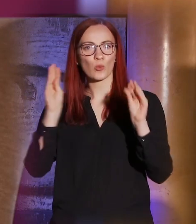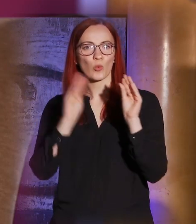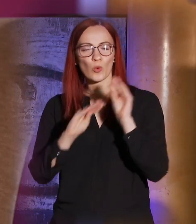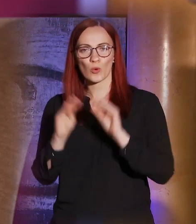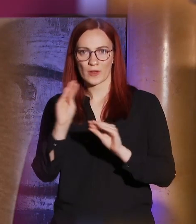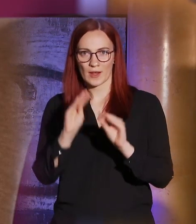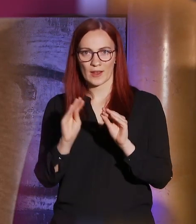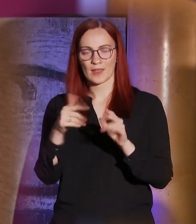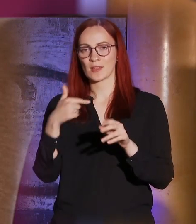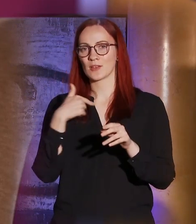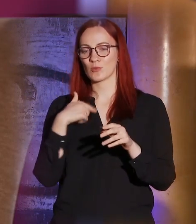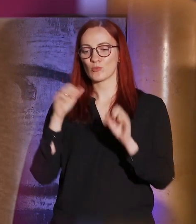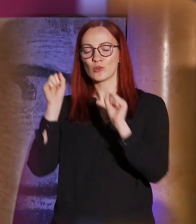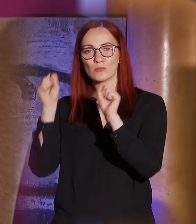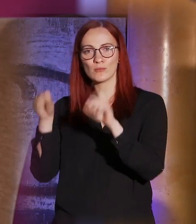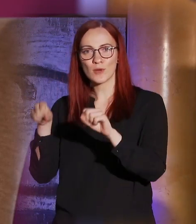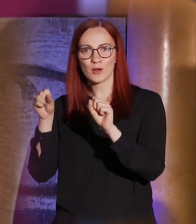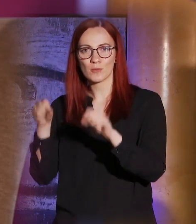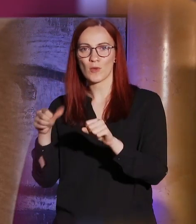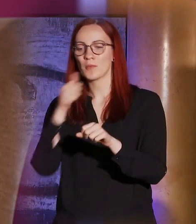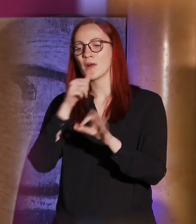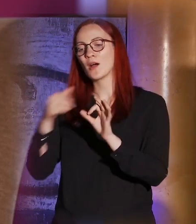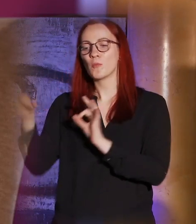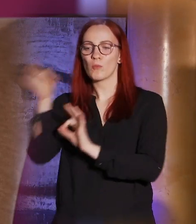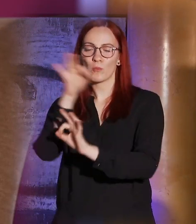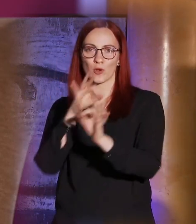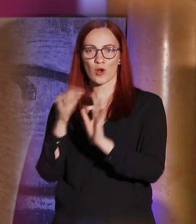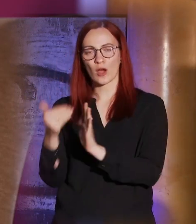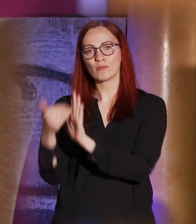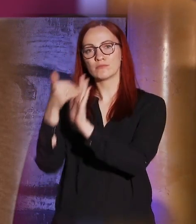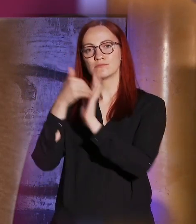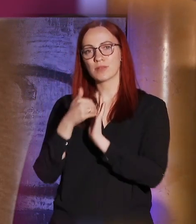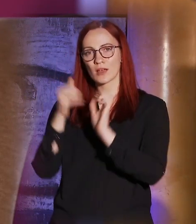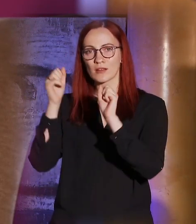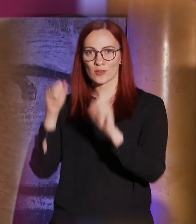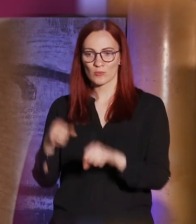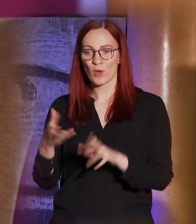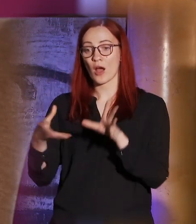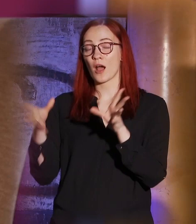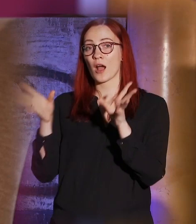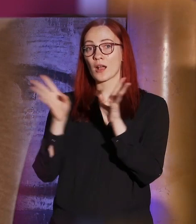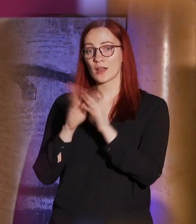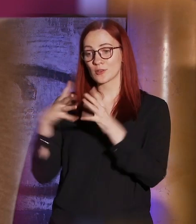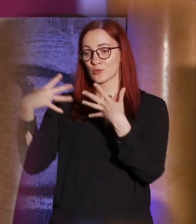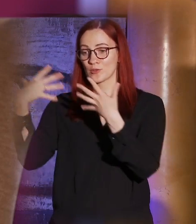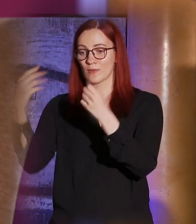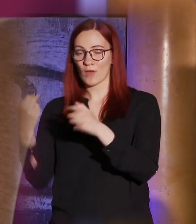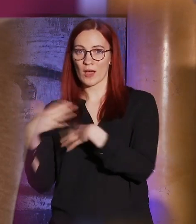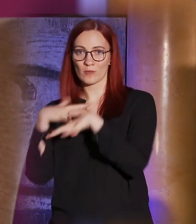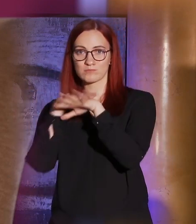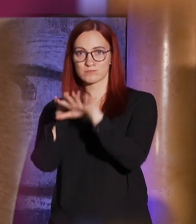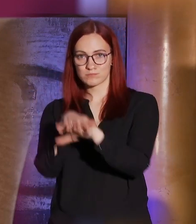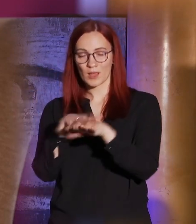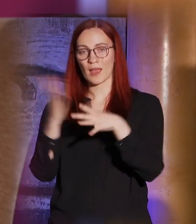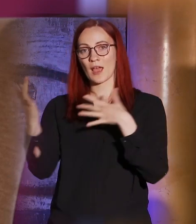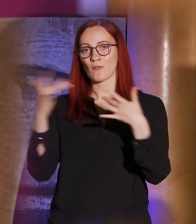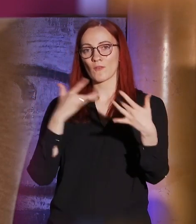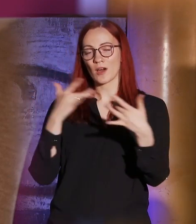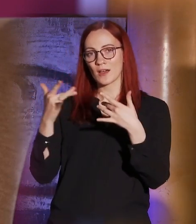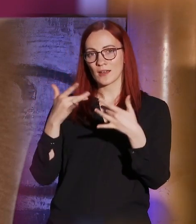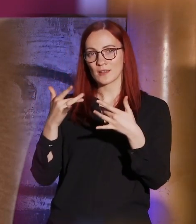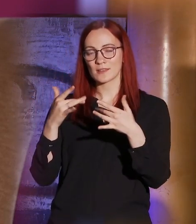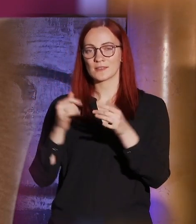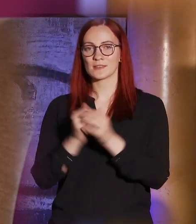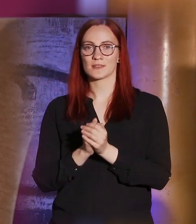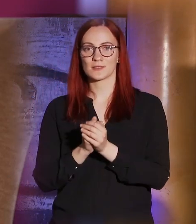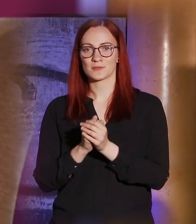mums suteikia galimybės, ta neparemia projektus, kad mes galim kartu su sveikaisiais kūrėjais kurti spektaklius ir rodyti spektaklius. Čia